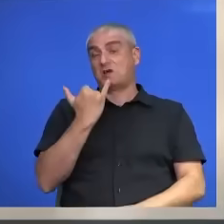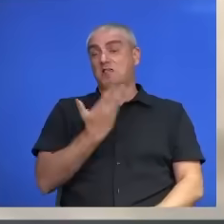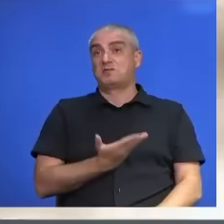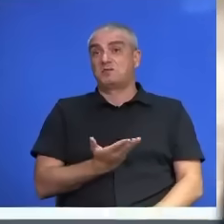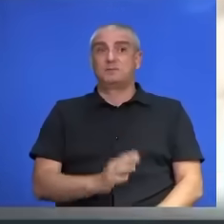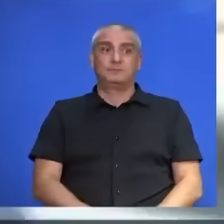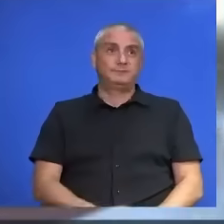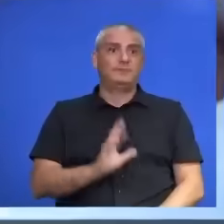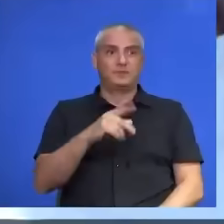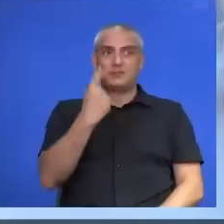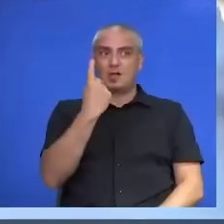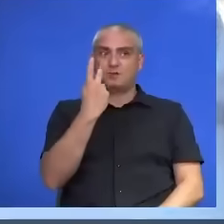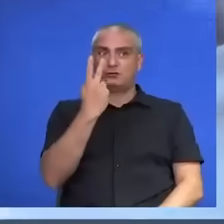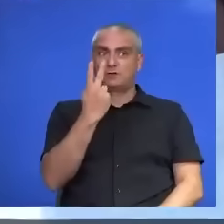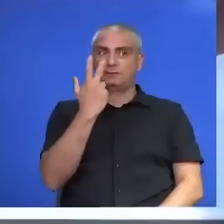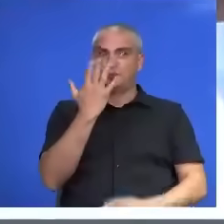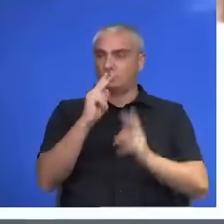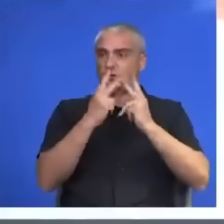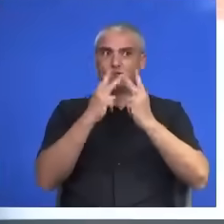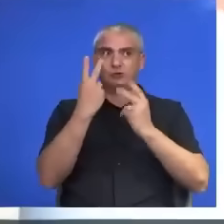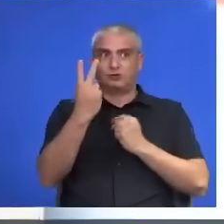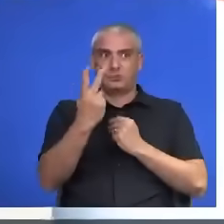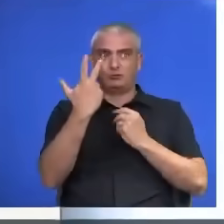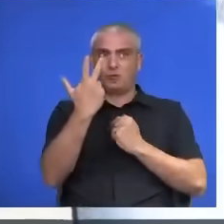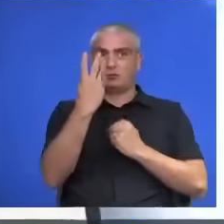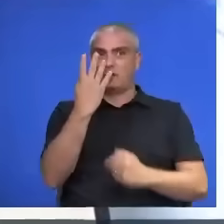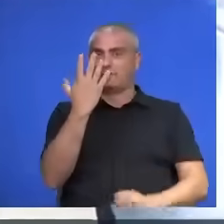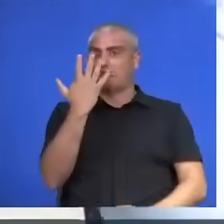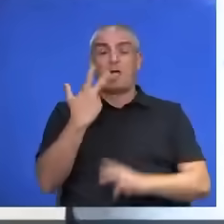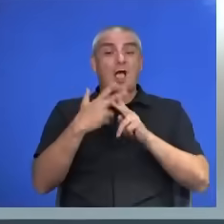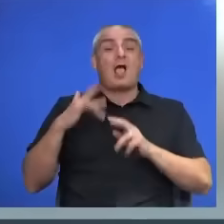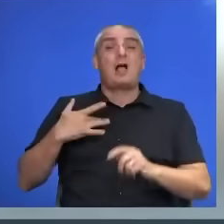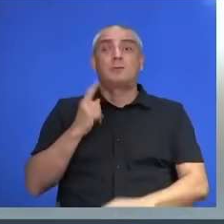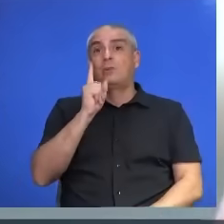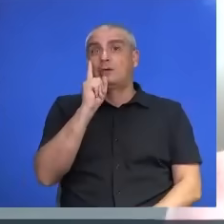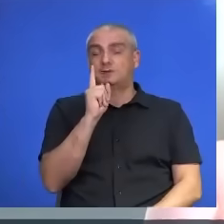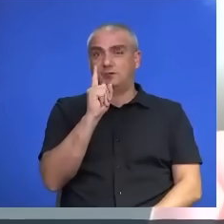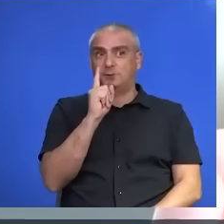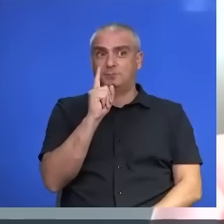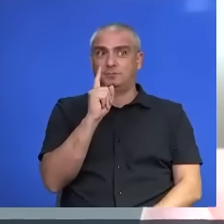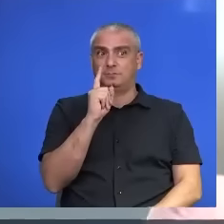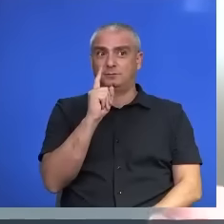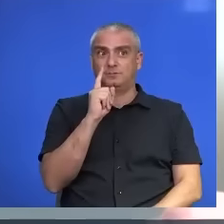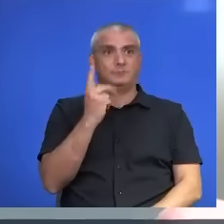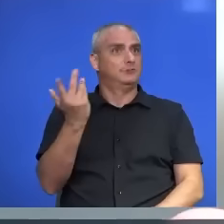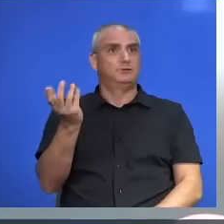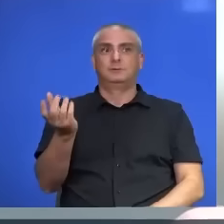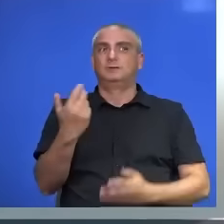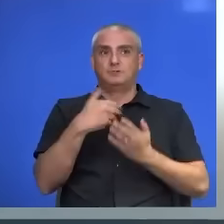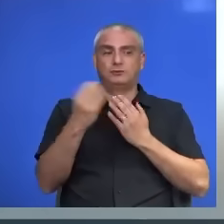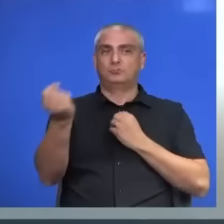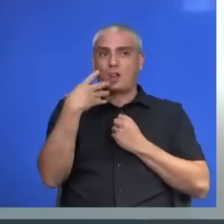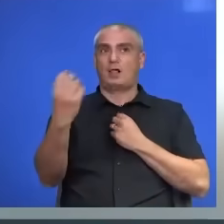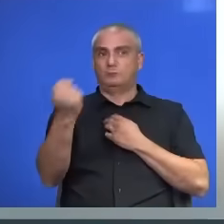אחת, שתיים, בזה שני קבוצות, 3, 4, 5, זה רק בוואטסאפ. לא מפסיקים לשלוח הודעות ולהעלות תמונות